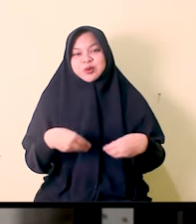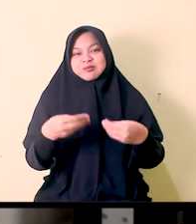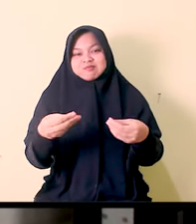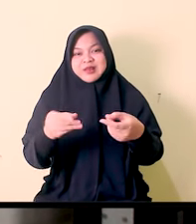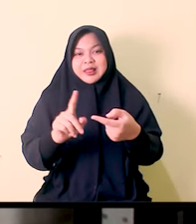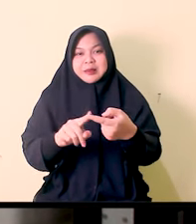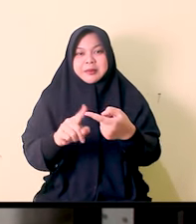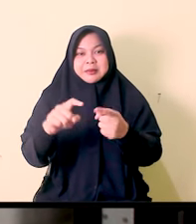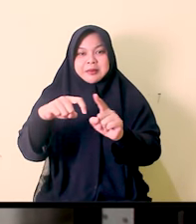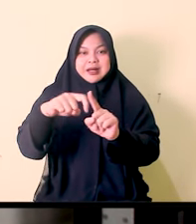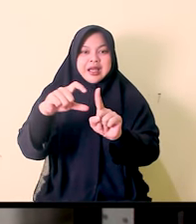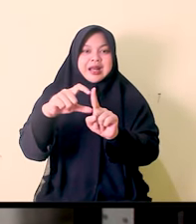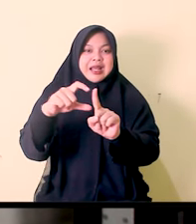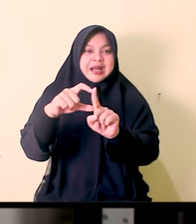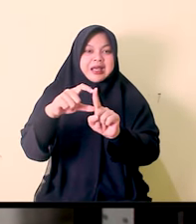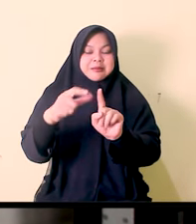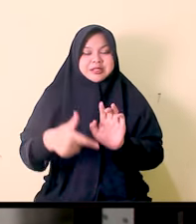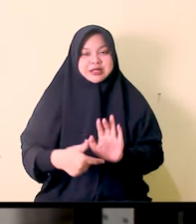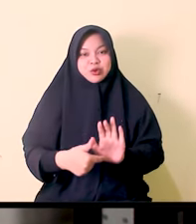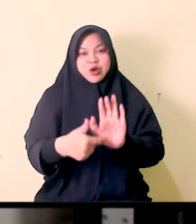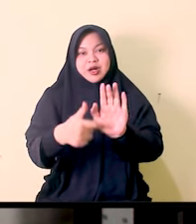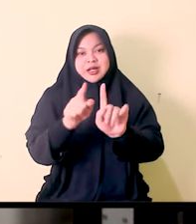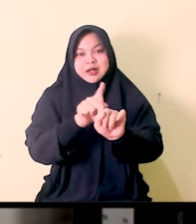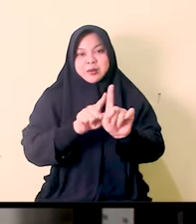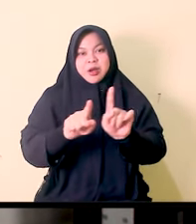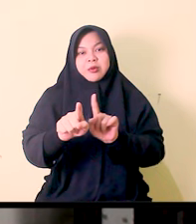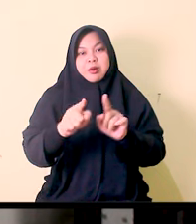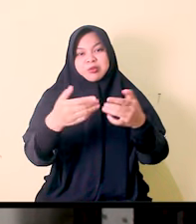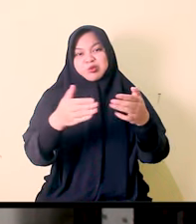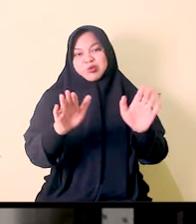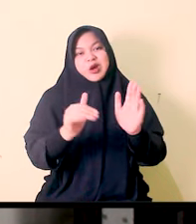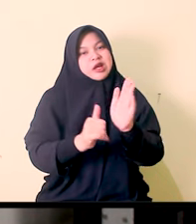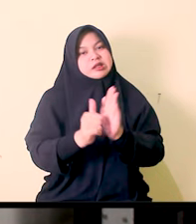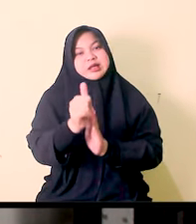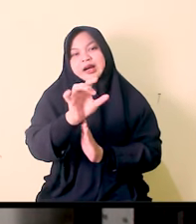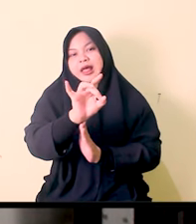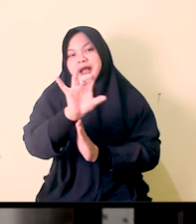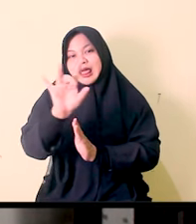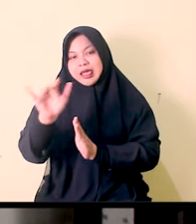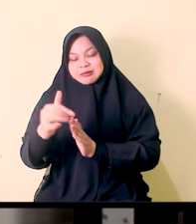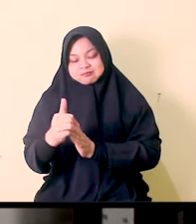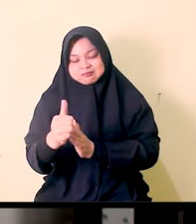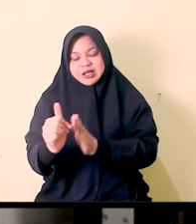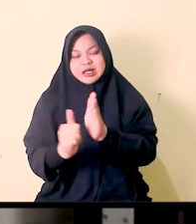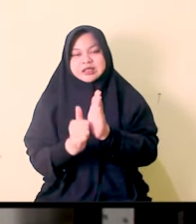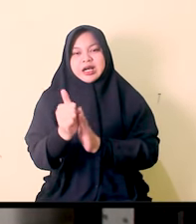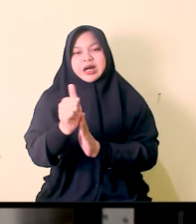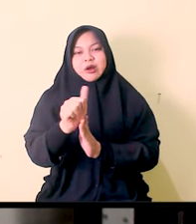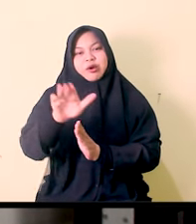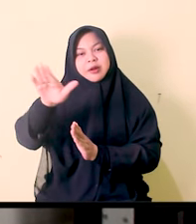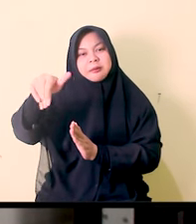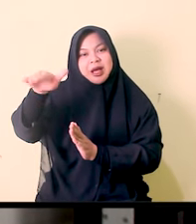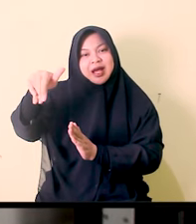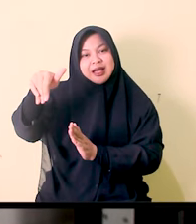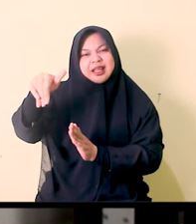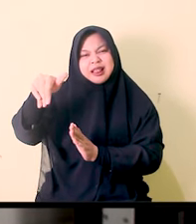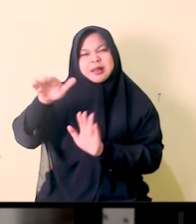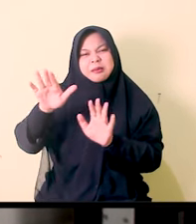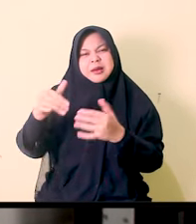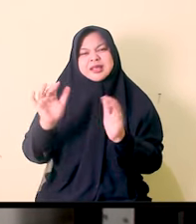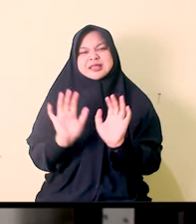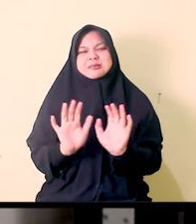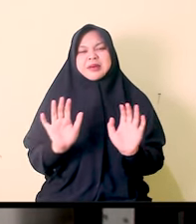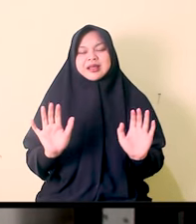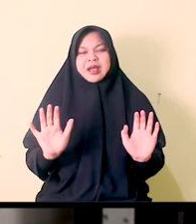dan semacamnya tapi ketika saya panggil ke sini masih kebanyakan merasa malu dan canggung kalau